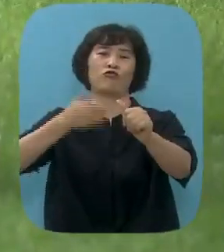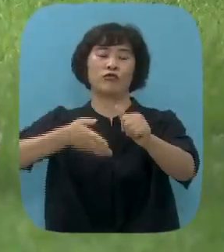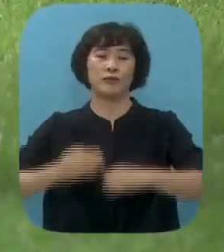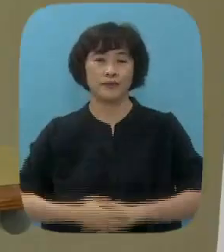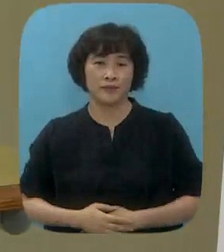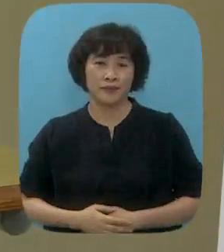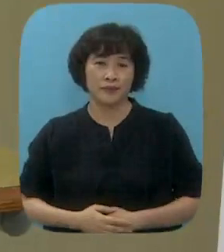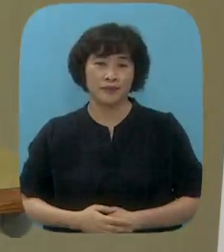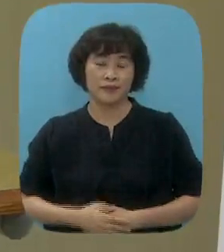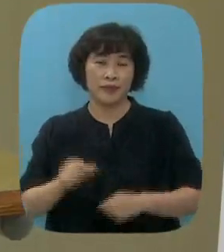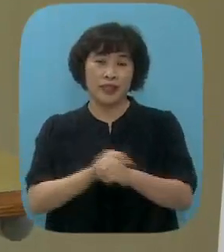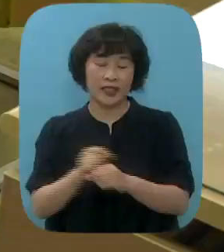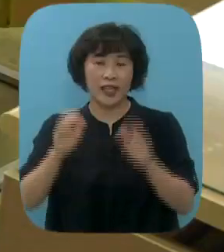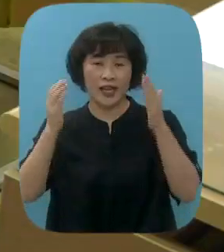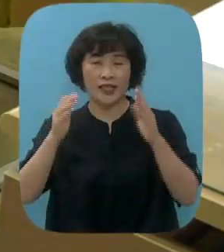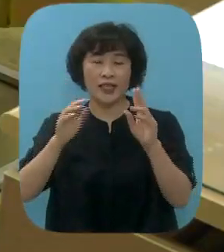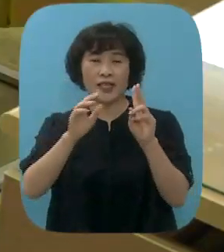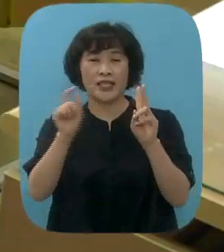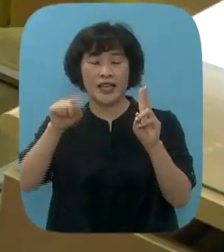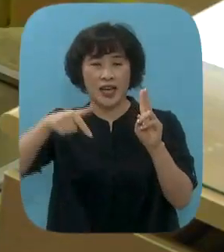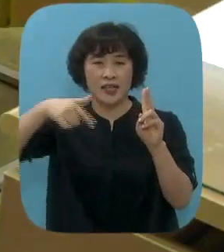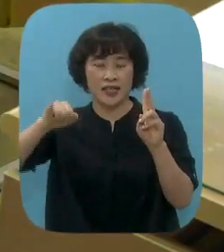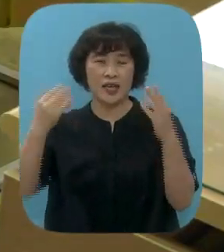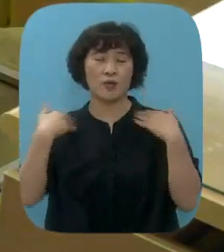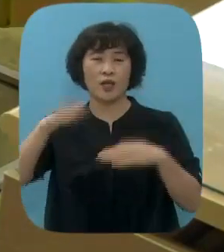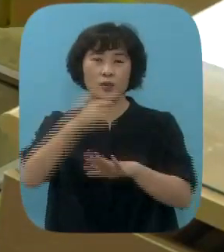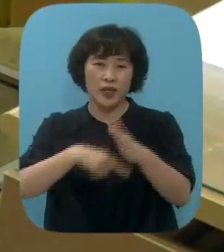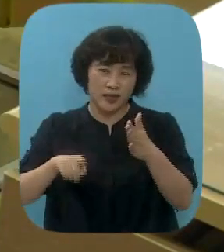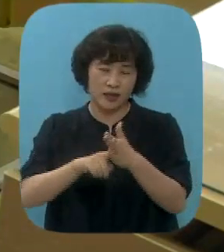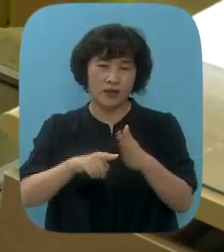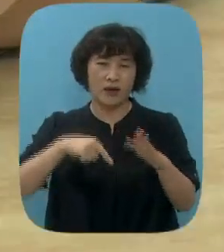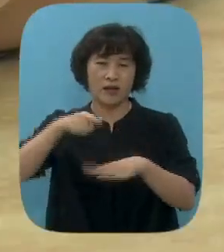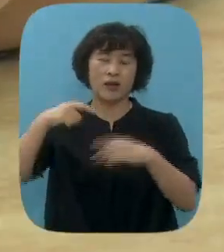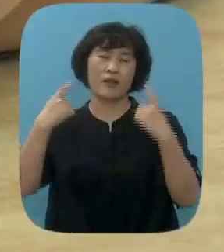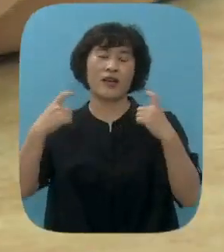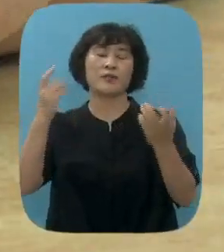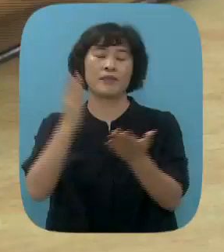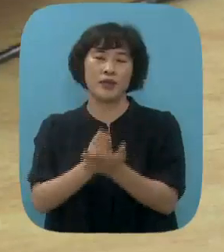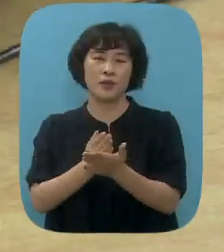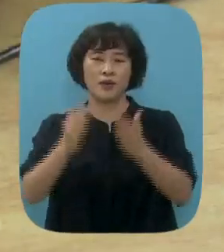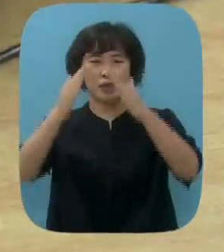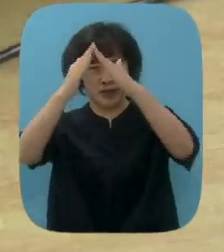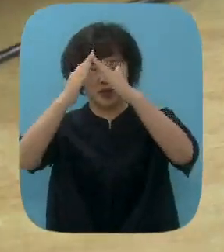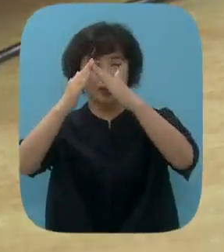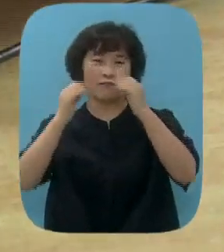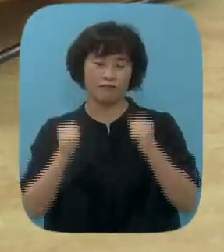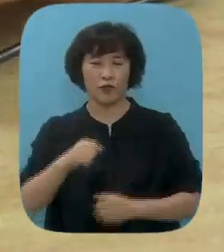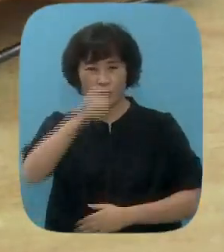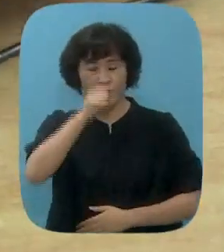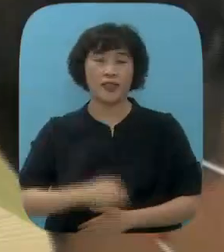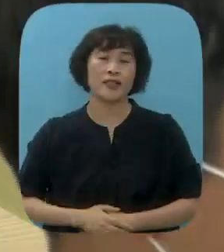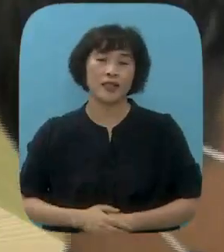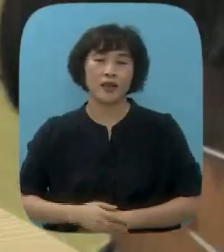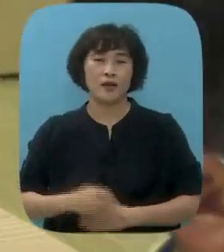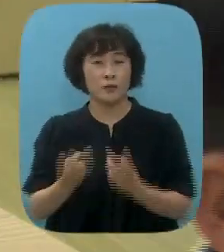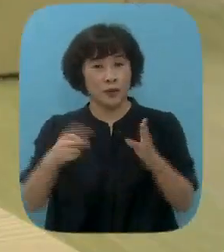당부했습니다. 특히 사랑하는 아이들이 이 학기에는 학교에 갈 수 있도록 이동을 자제해 줄 것을 부탁했습니다. 부득이하게 외출할